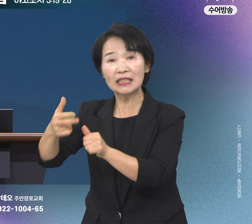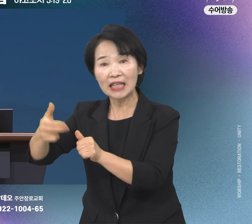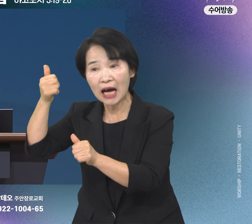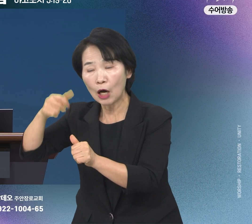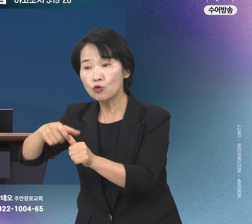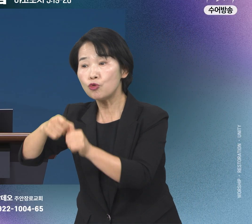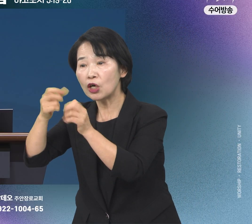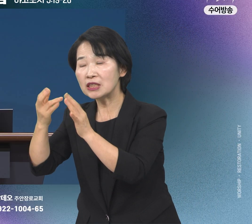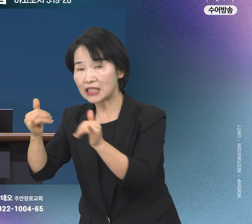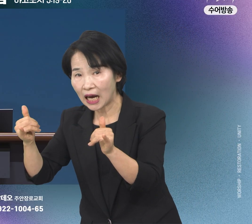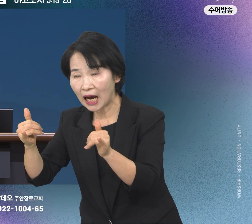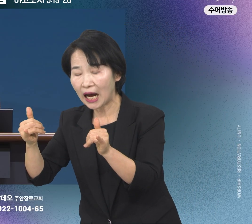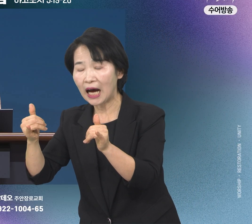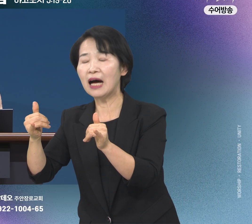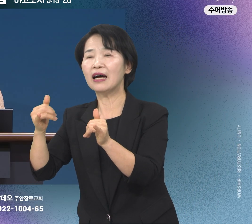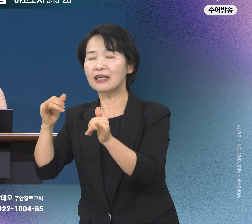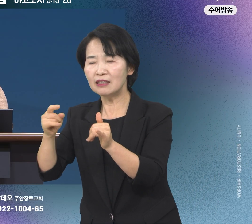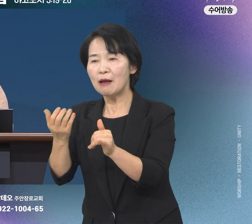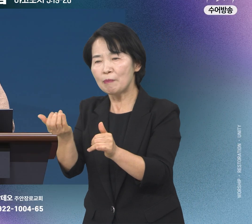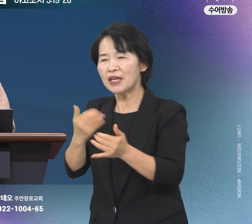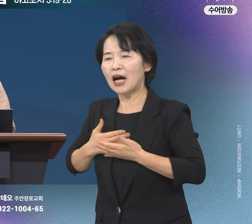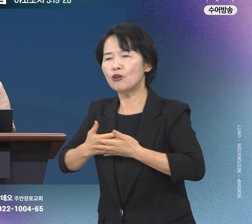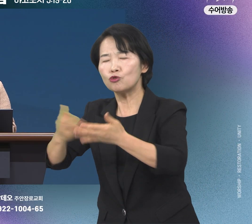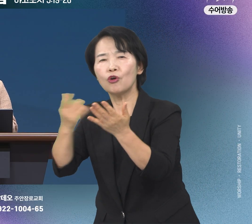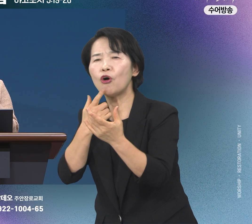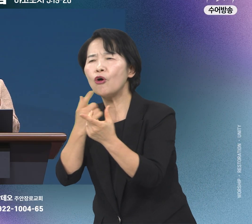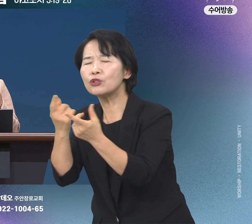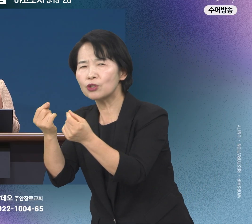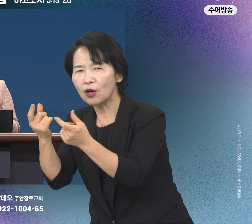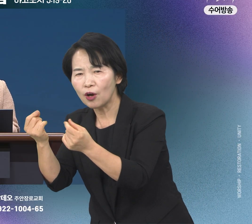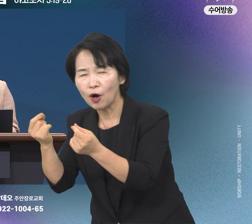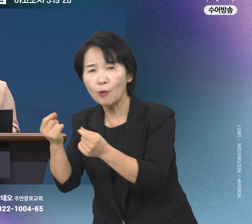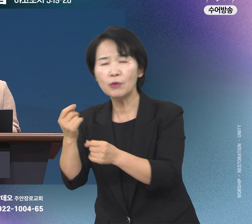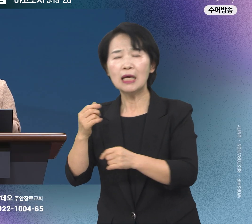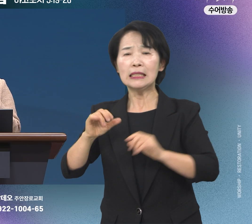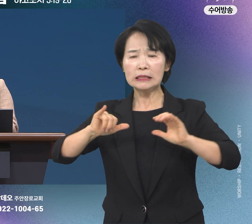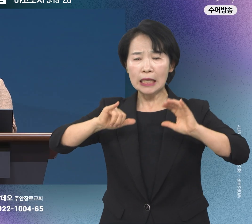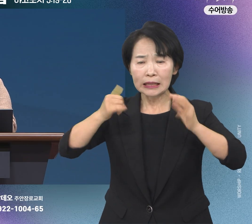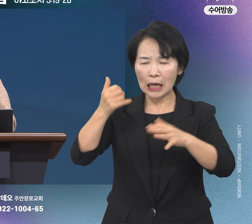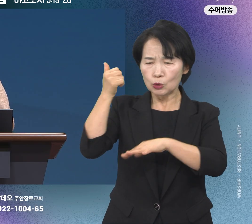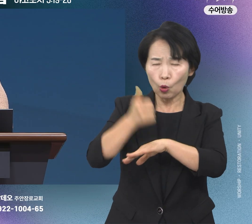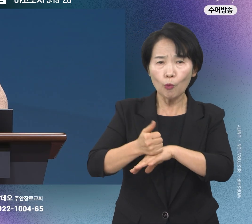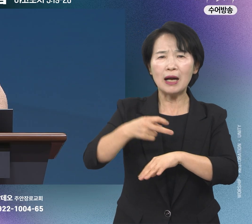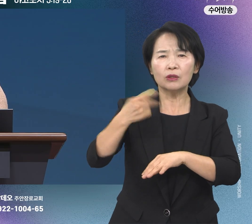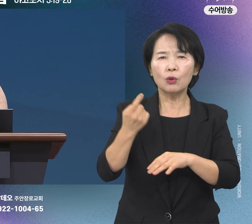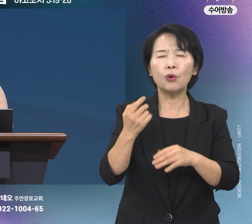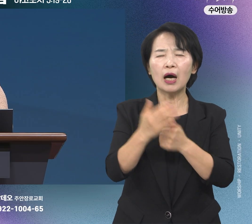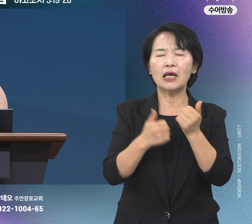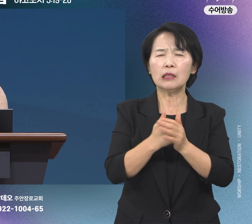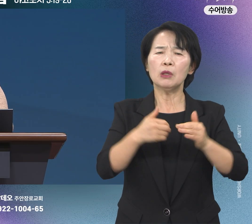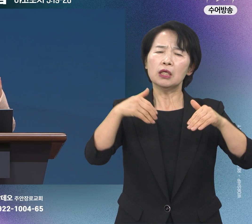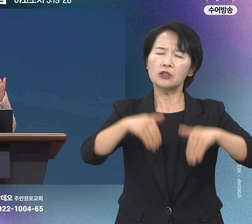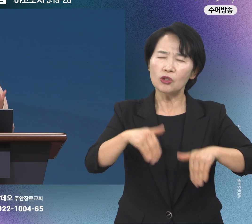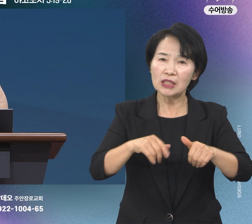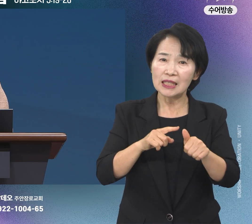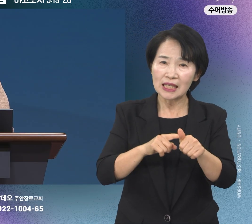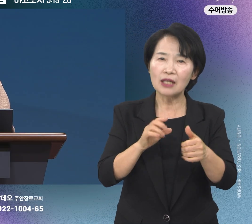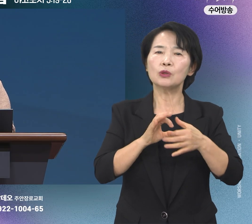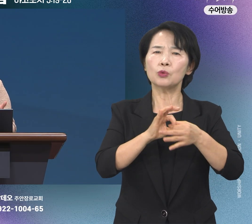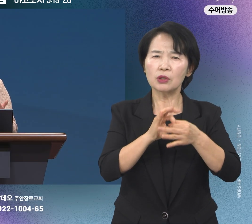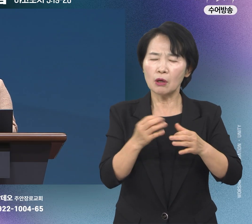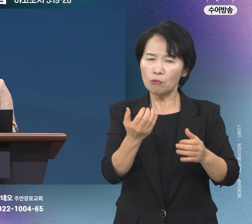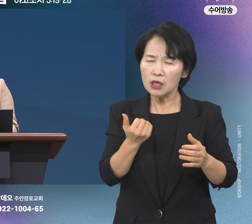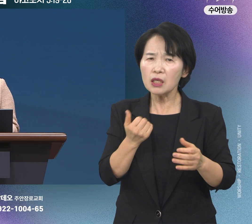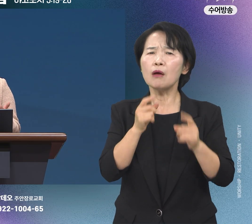미리 말씀해 놓으셨듯이 마지막에 관한 이 종말의 말씀도 선지자를 통하여서 미리